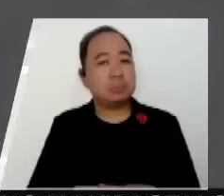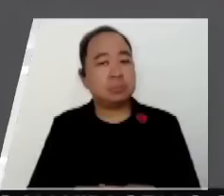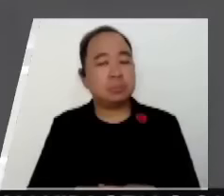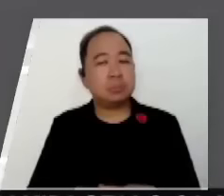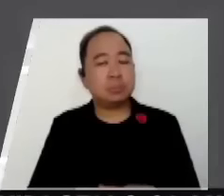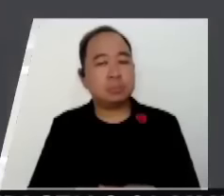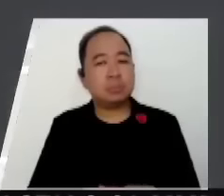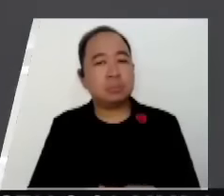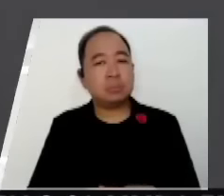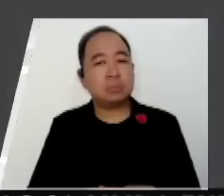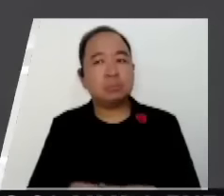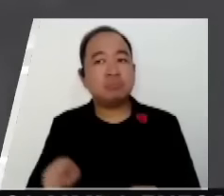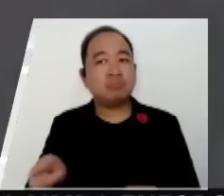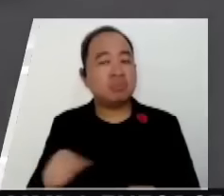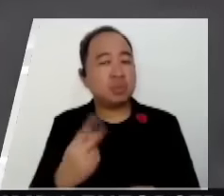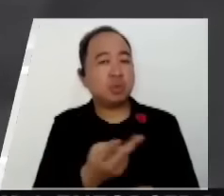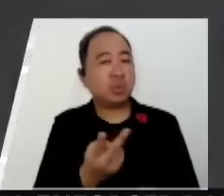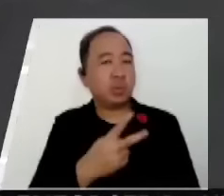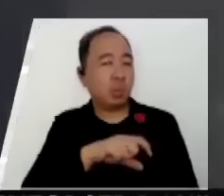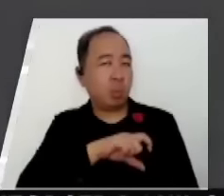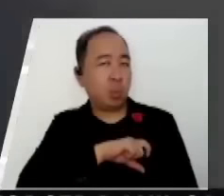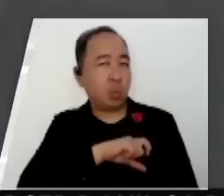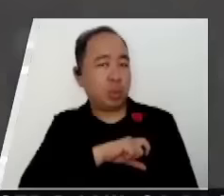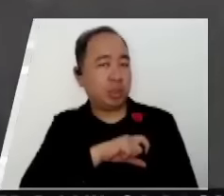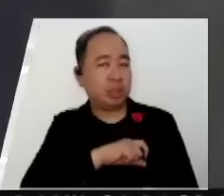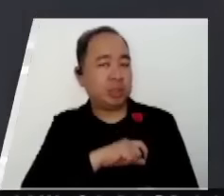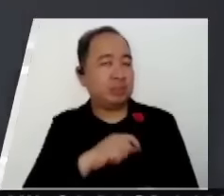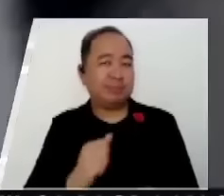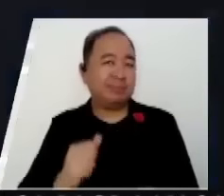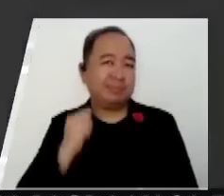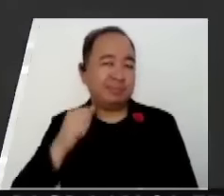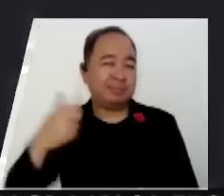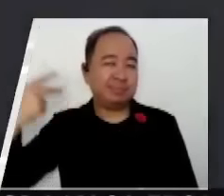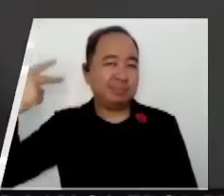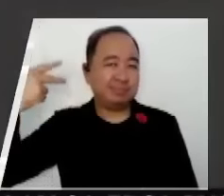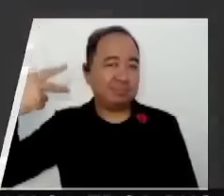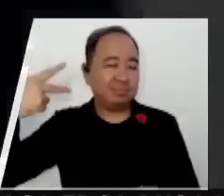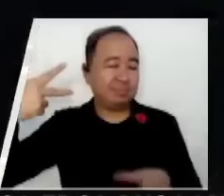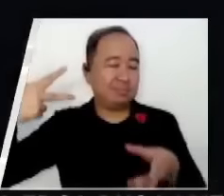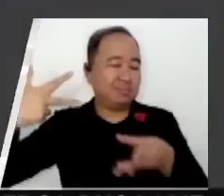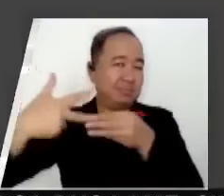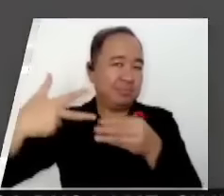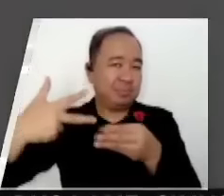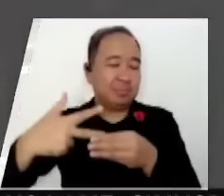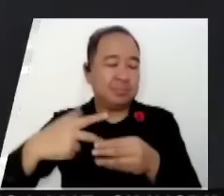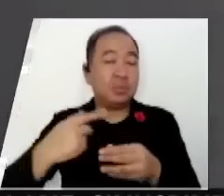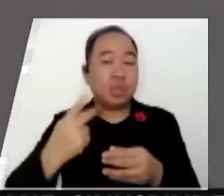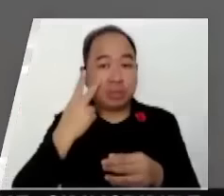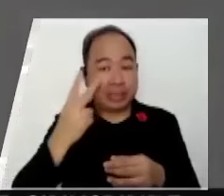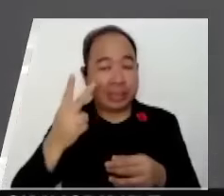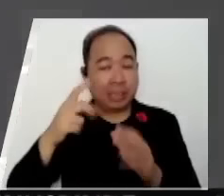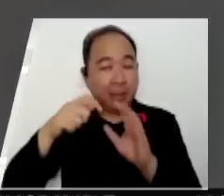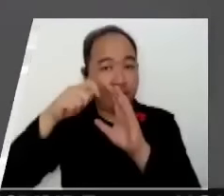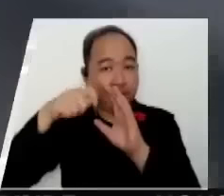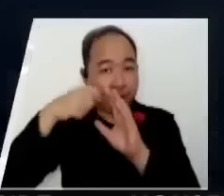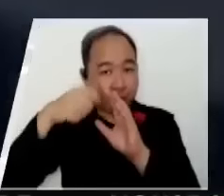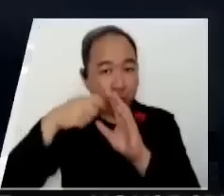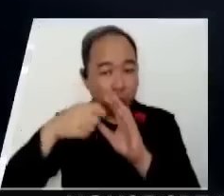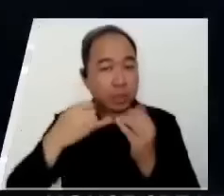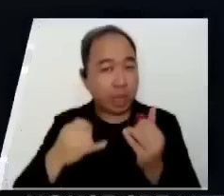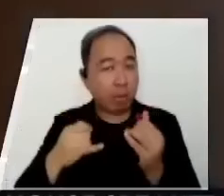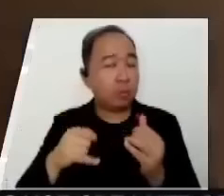magpa-record yung dalawang apprehended personnel po natin. And doon po, based on the video that is circulating right now, makikita natin